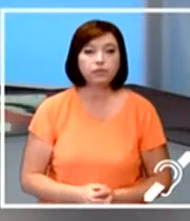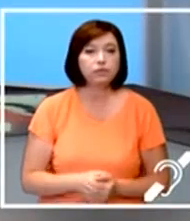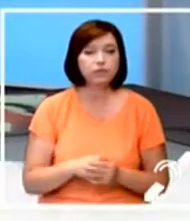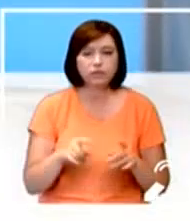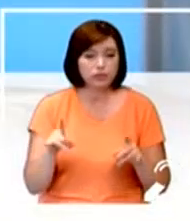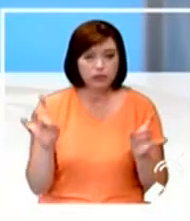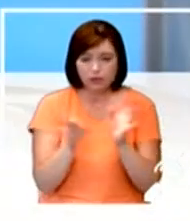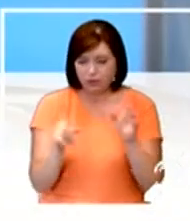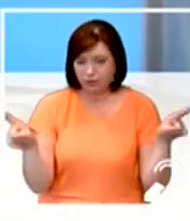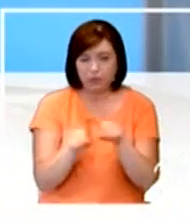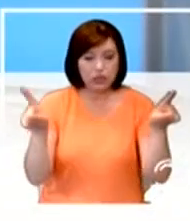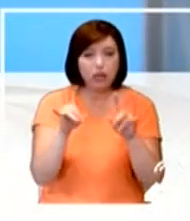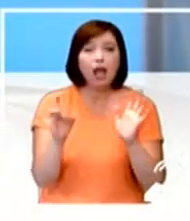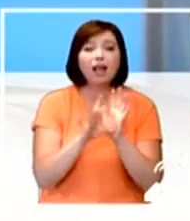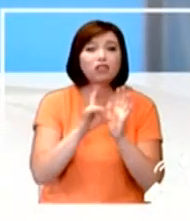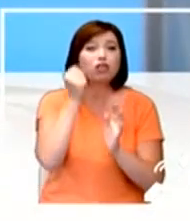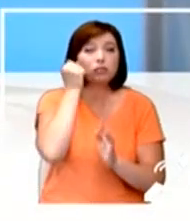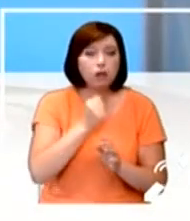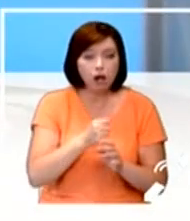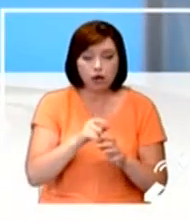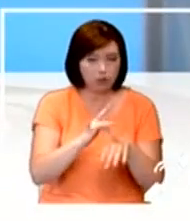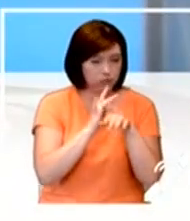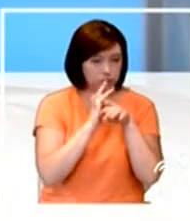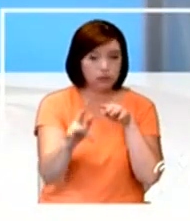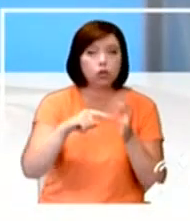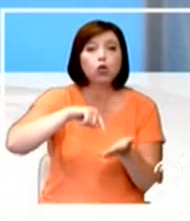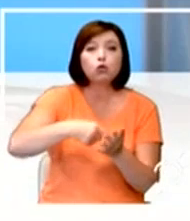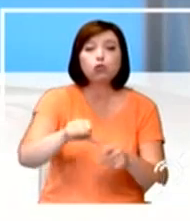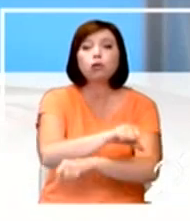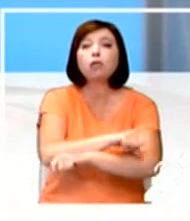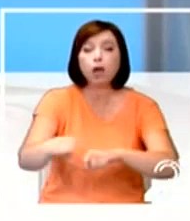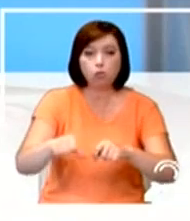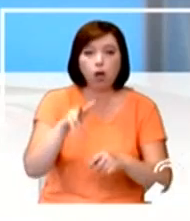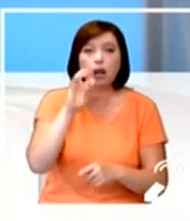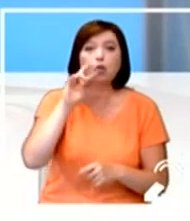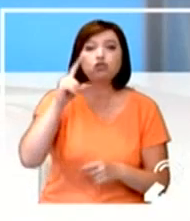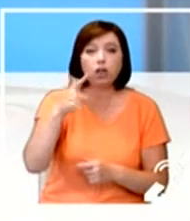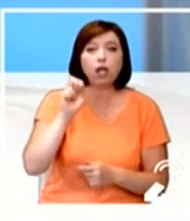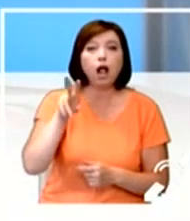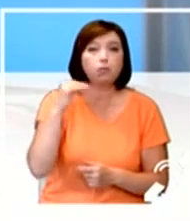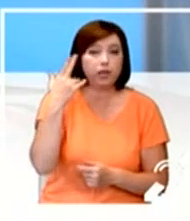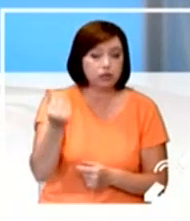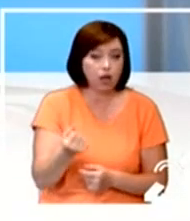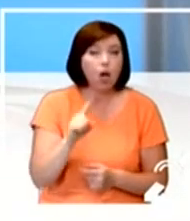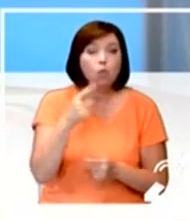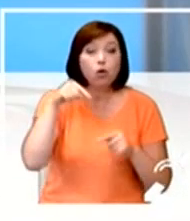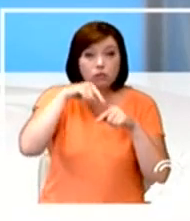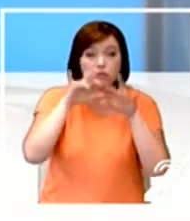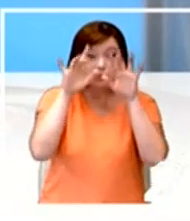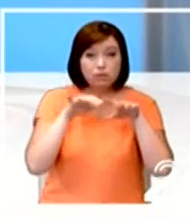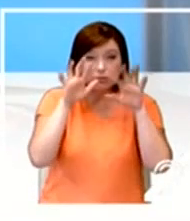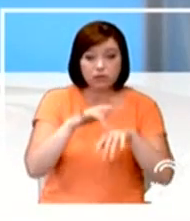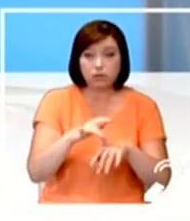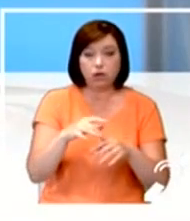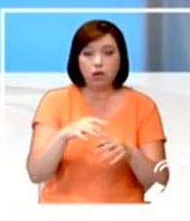Un scurt circuit la un cablu electric vechi a lăsat aseară în beznă punctul de trecere a frontierei Leușeni-Albița. Pentru că sistemul informatic